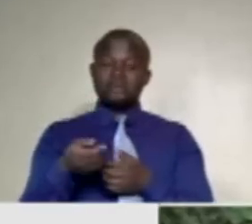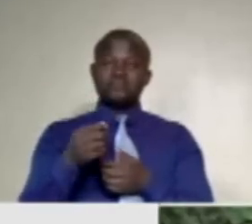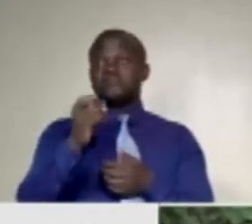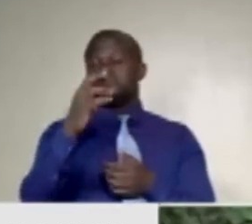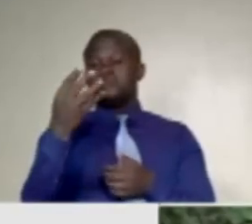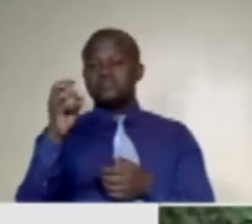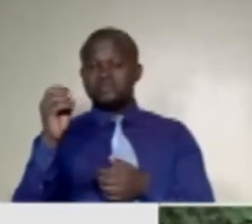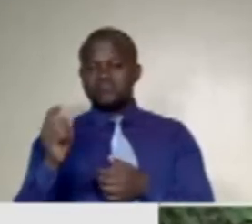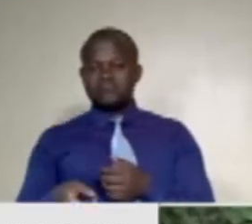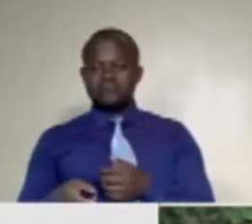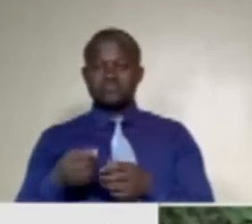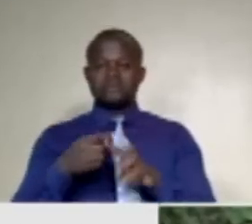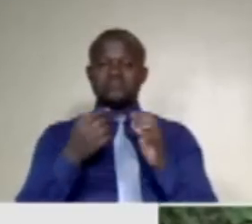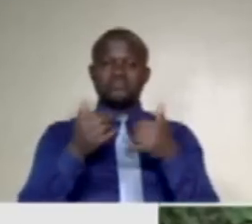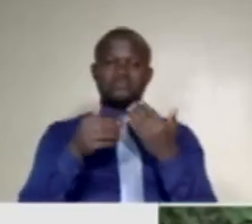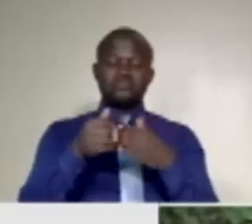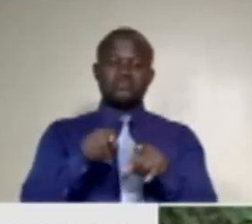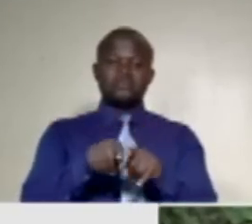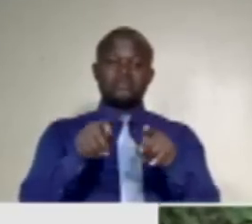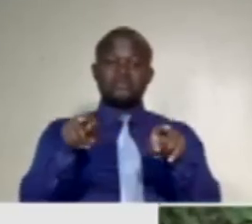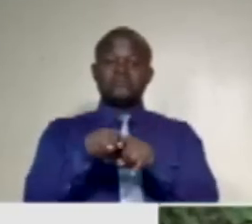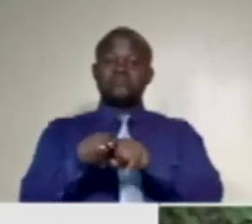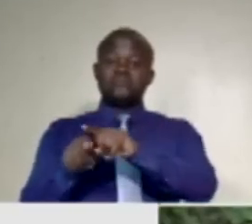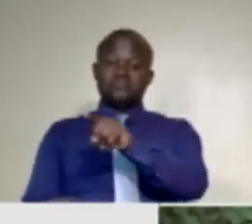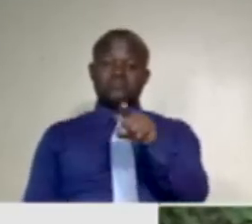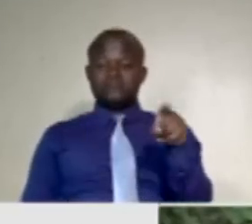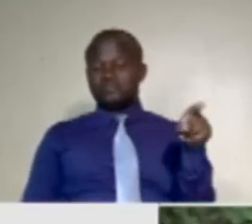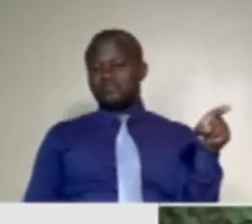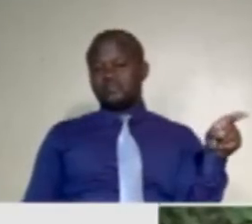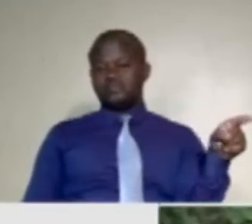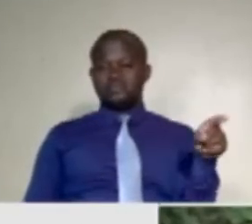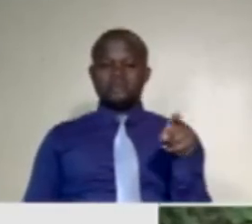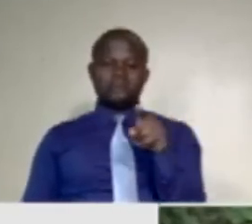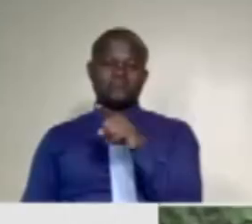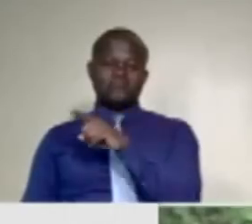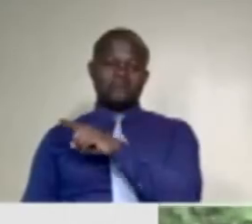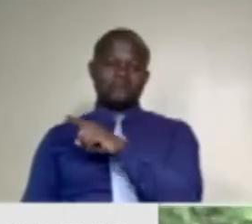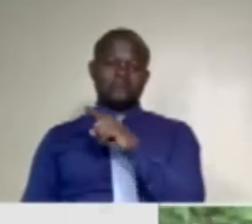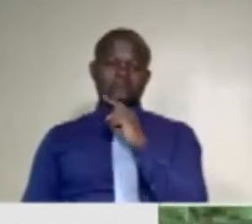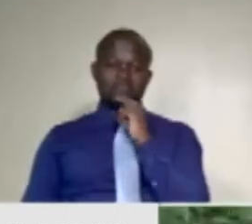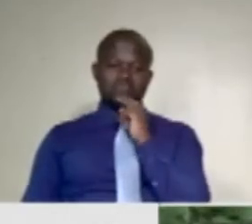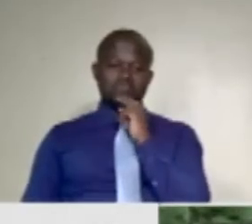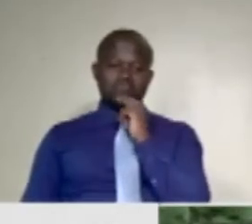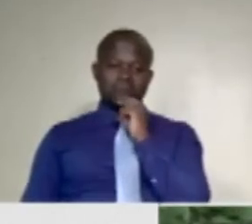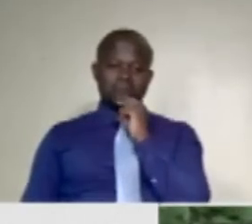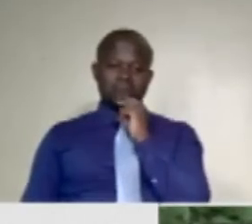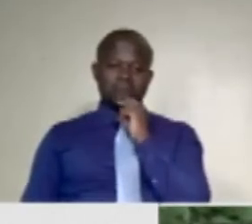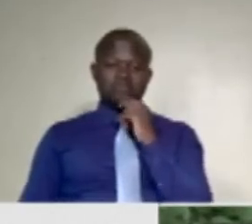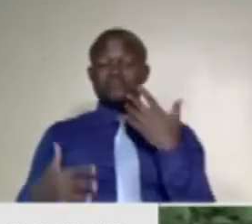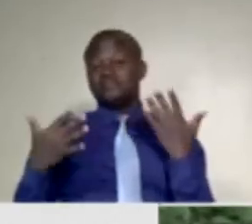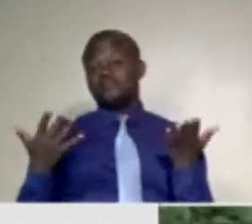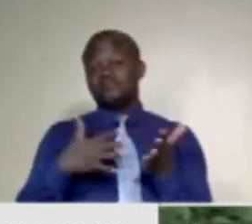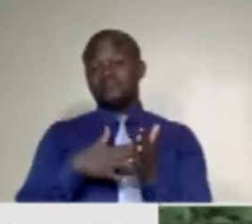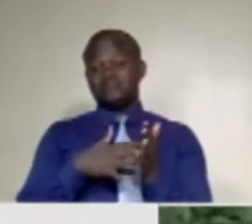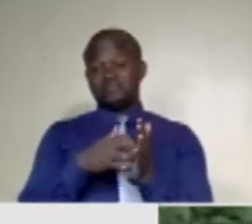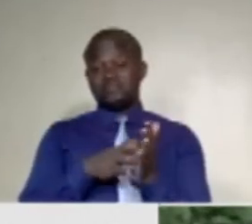400 ariko ndabo nk'uko ngukuruzi hano hameze nabo ni kwasigaye hameze nyine uburyo twacitse